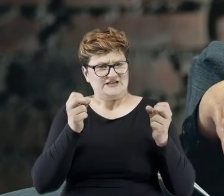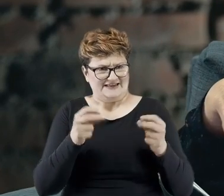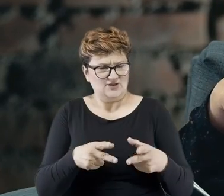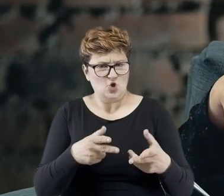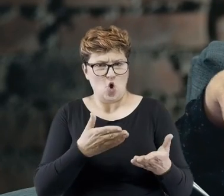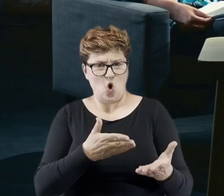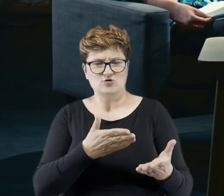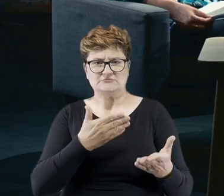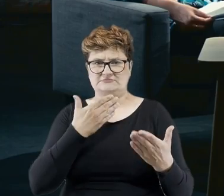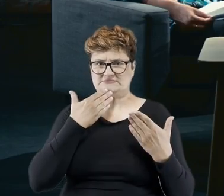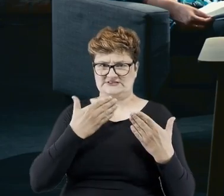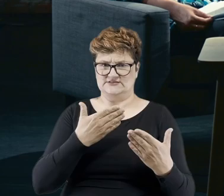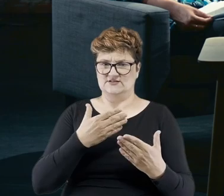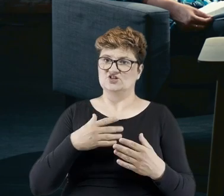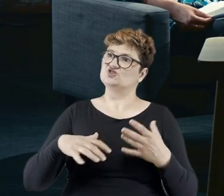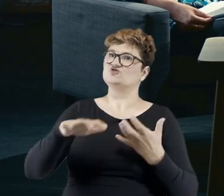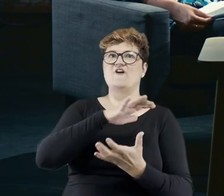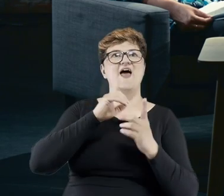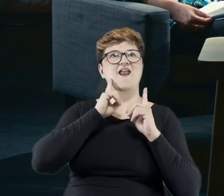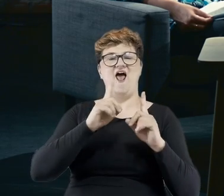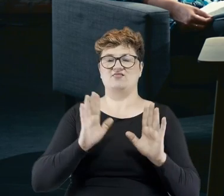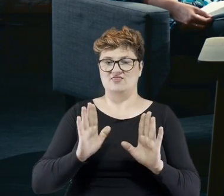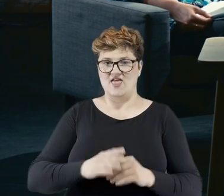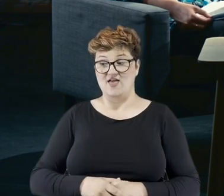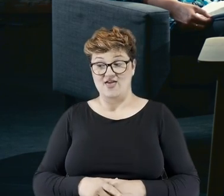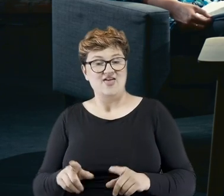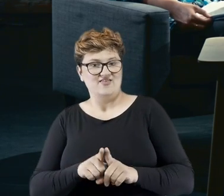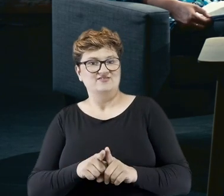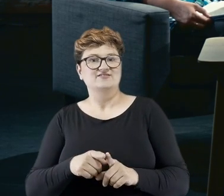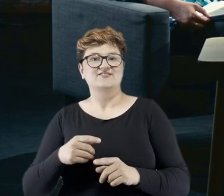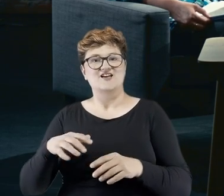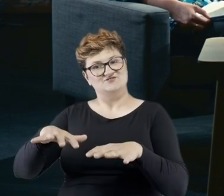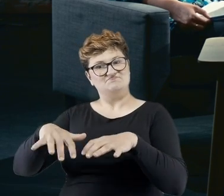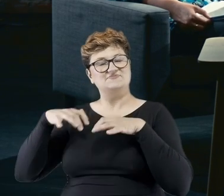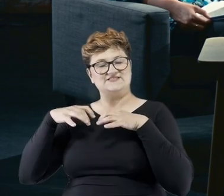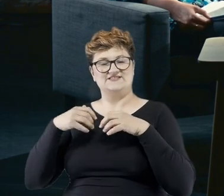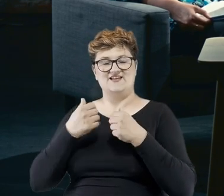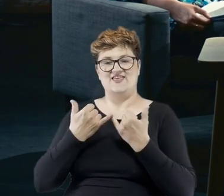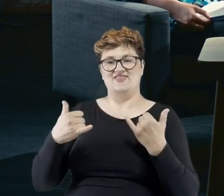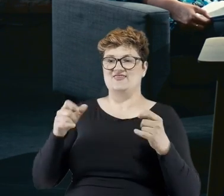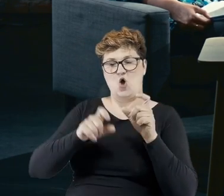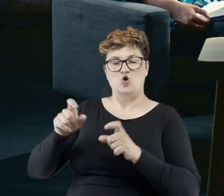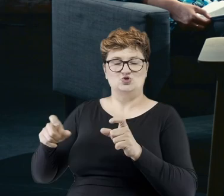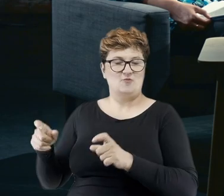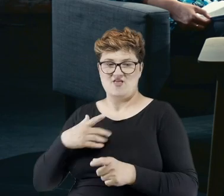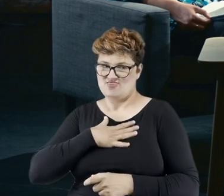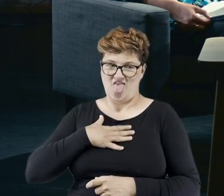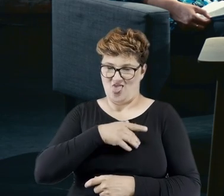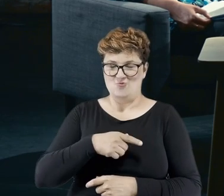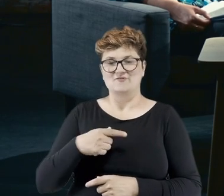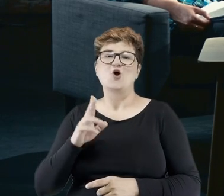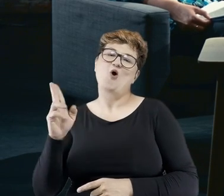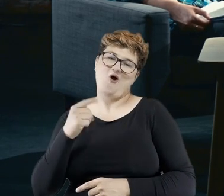też jakby z tego świata wyprowadzało. A prawda? Też nie znosiła innych osób w kinie. Tak. Tak jak my dzisiaj narzekamy, że ktoś je